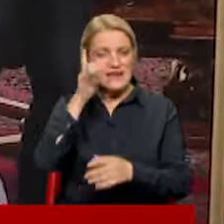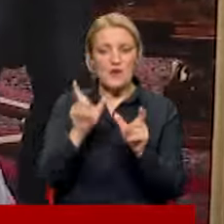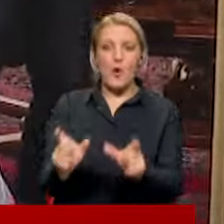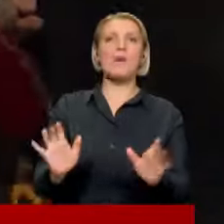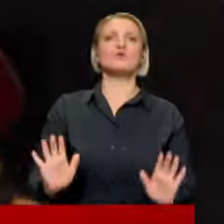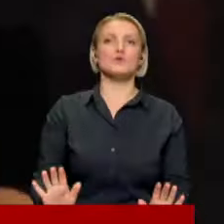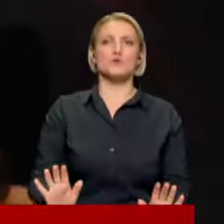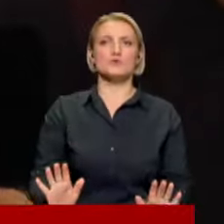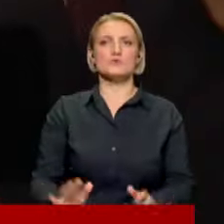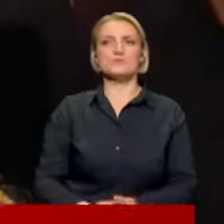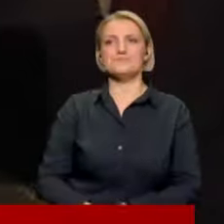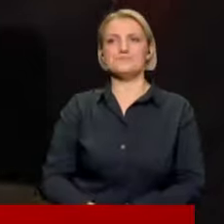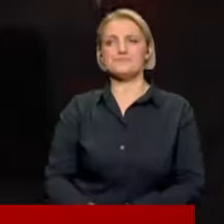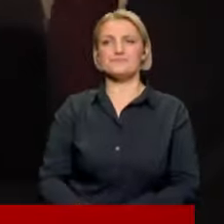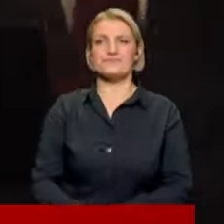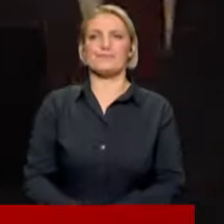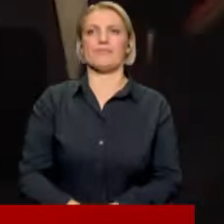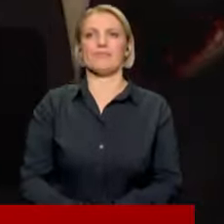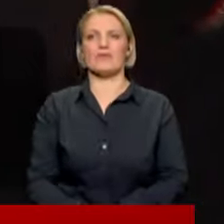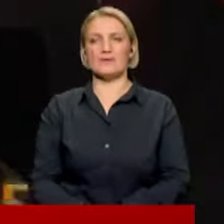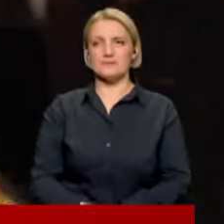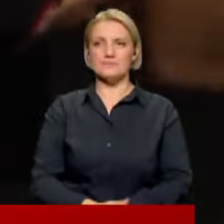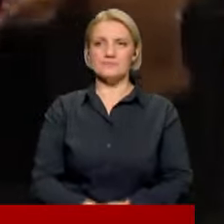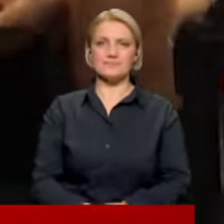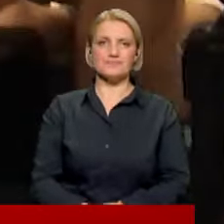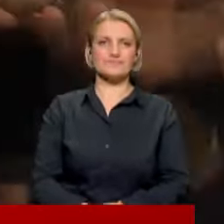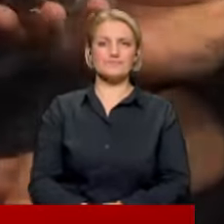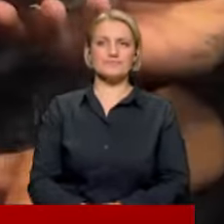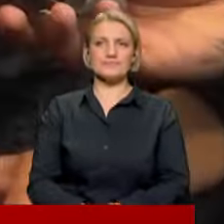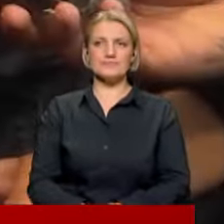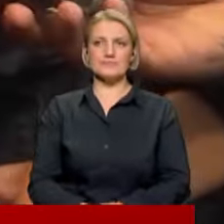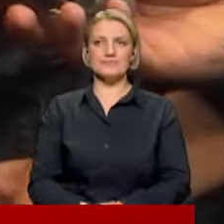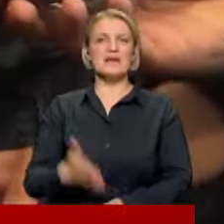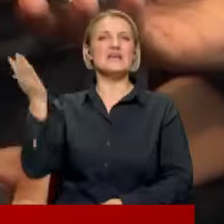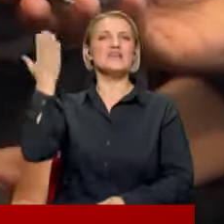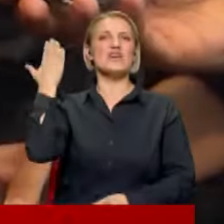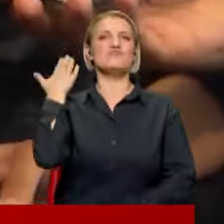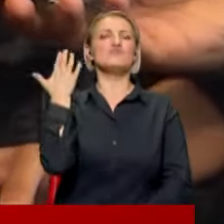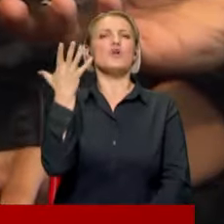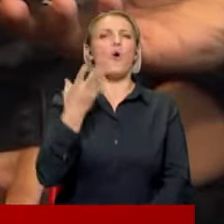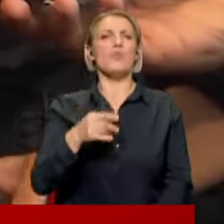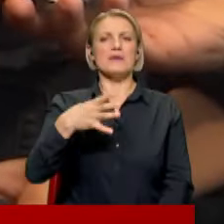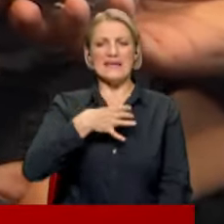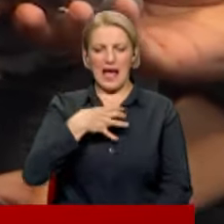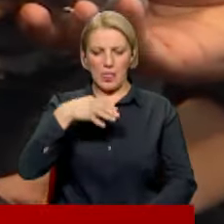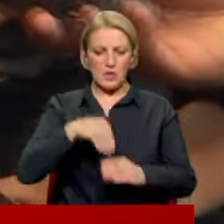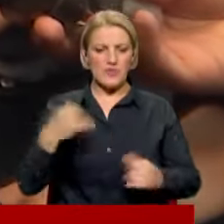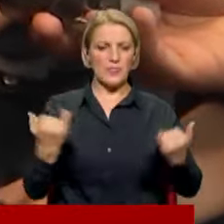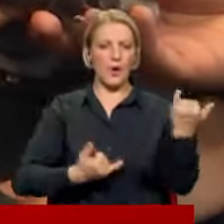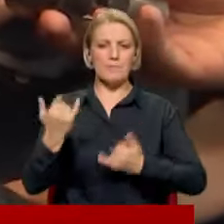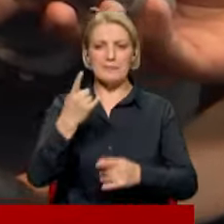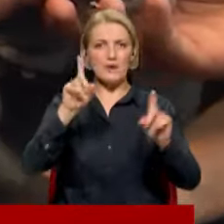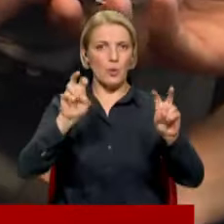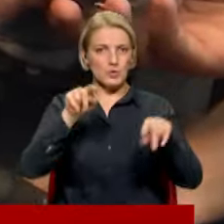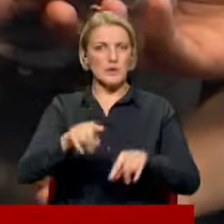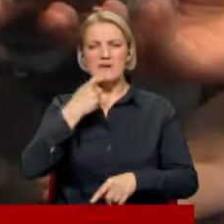edemiyorsunuz ne kadar veri çalındı ya da kimler çaldı hangi bilgileri içeriyor arkadaşlar geçmişte olup da konuşulmuş kendi içinde tartışılmış bir